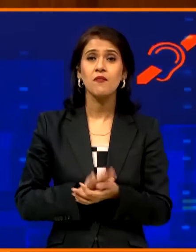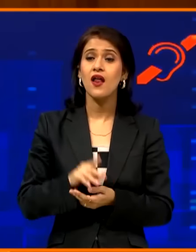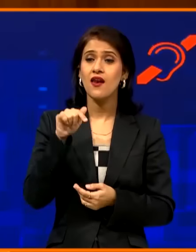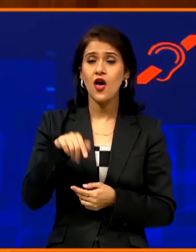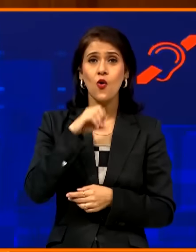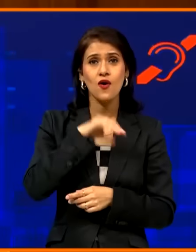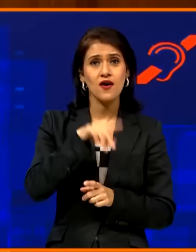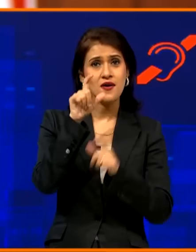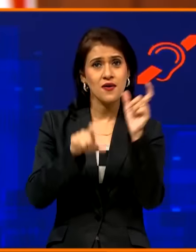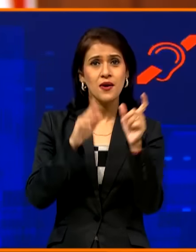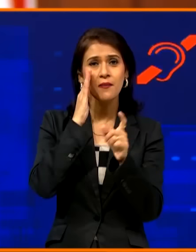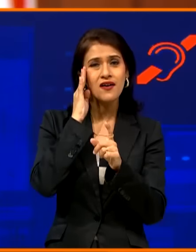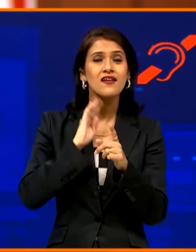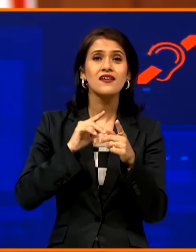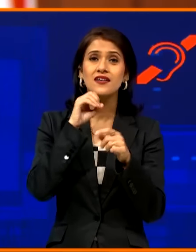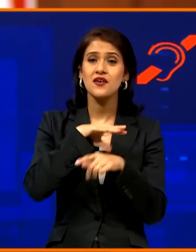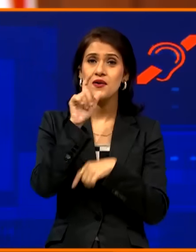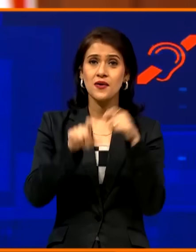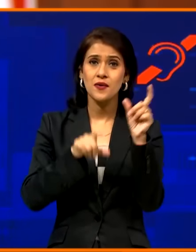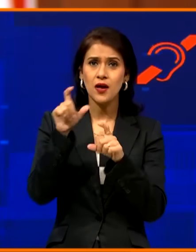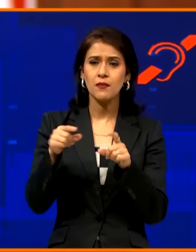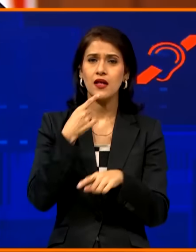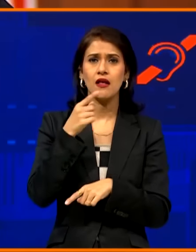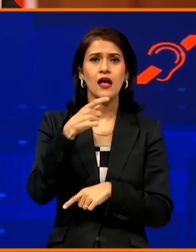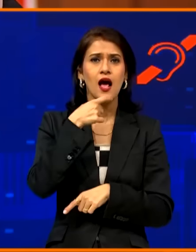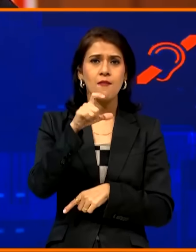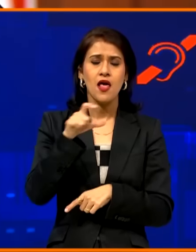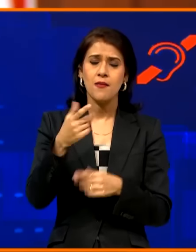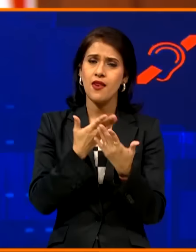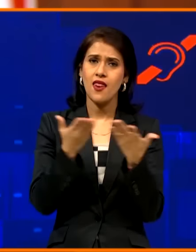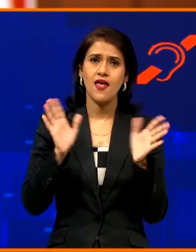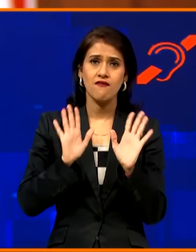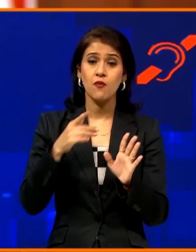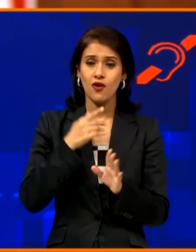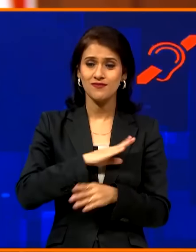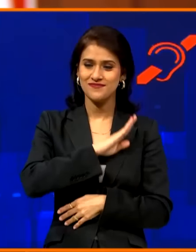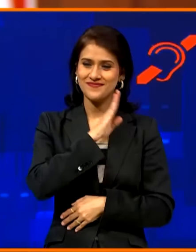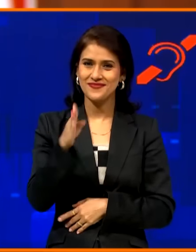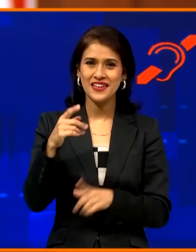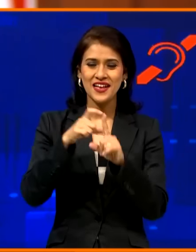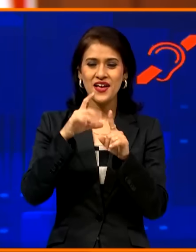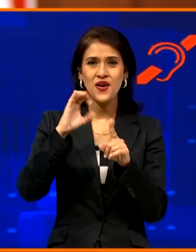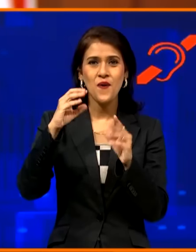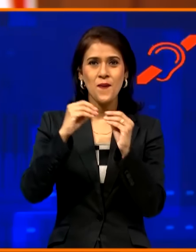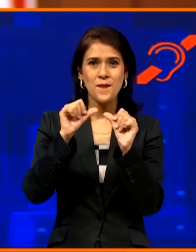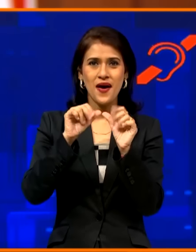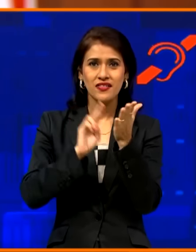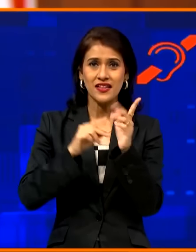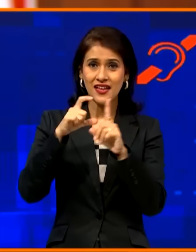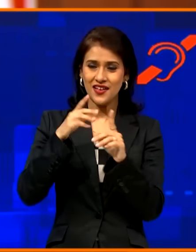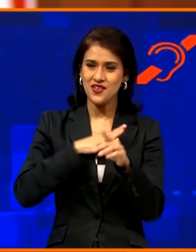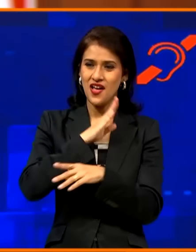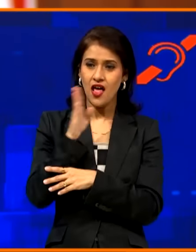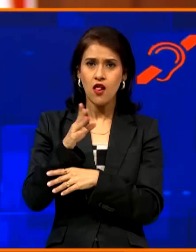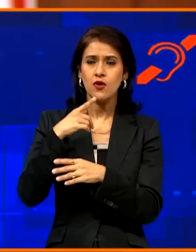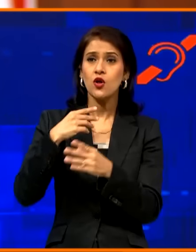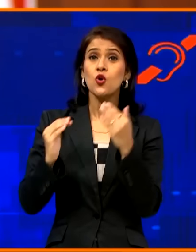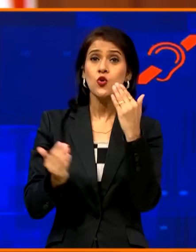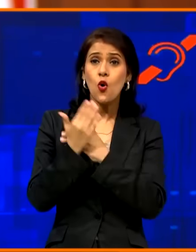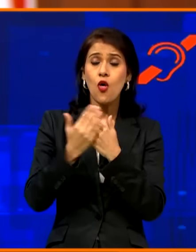है वो शिकायत करते हैं वो कहते हैं कि जब हम देवमन में जाते हैं तो नए जमाने से दूर रखा जाता है